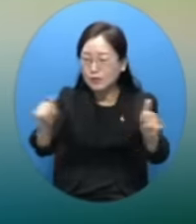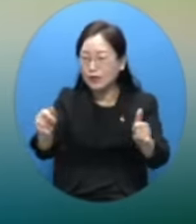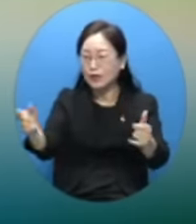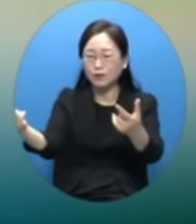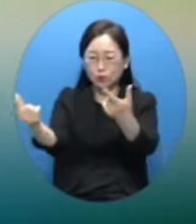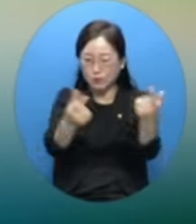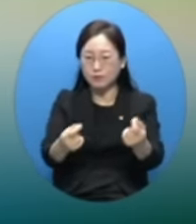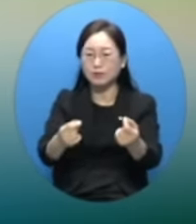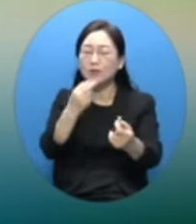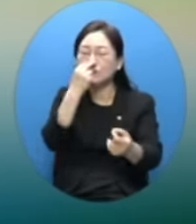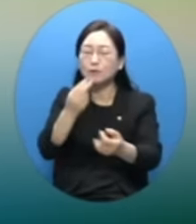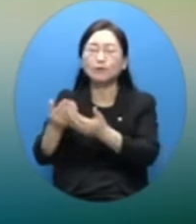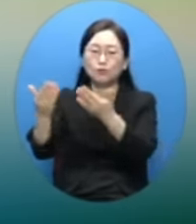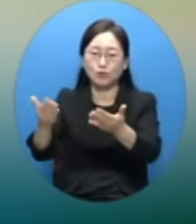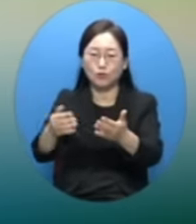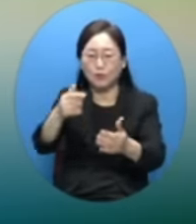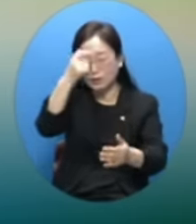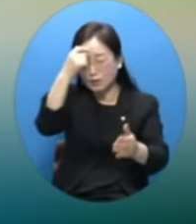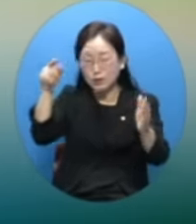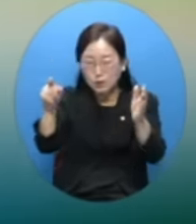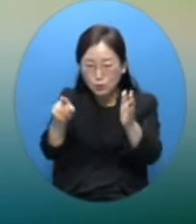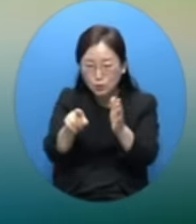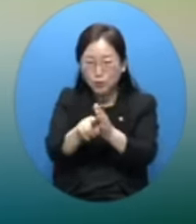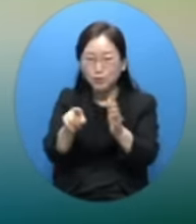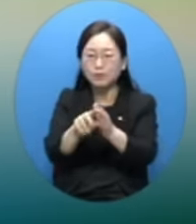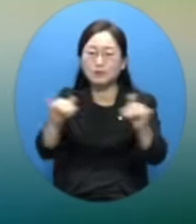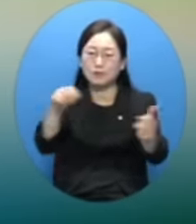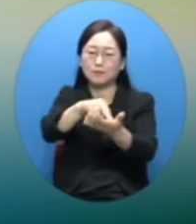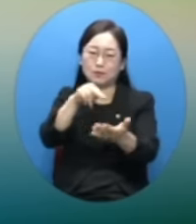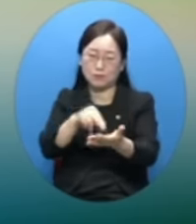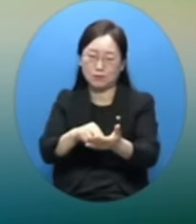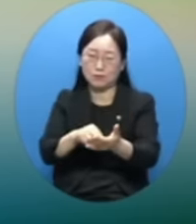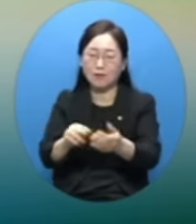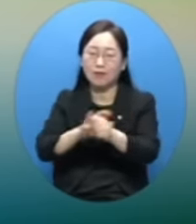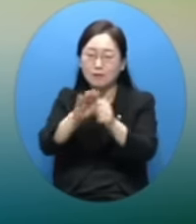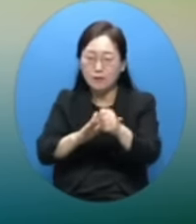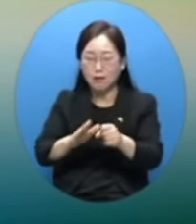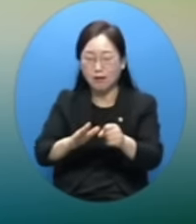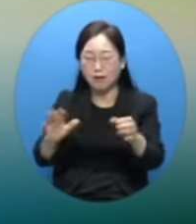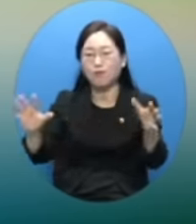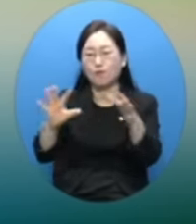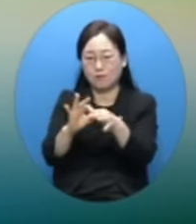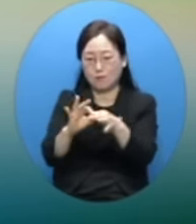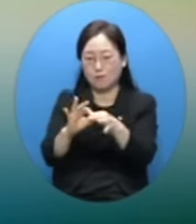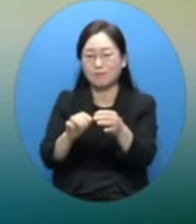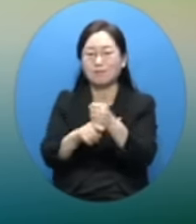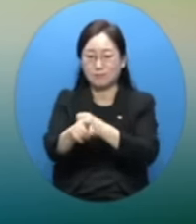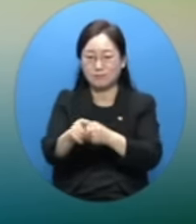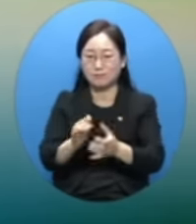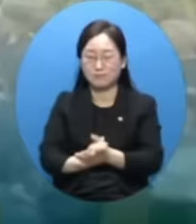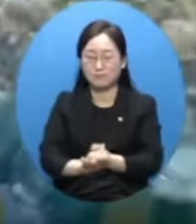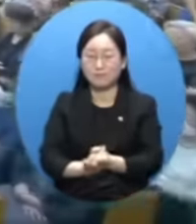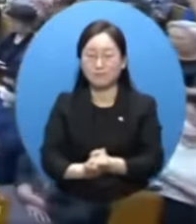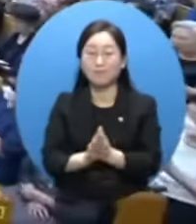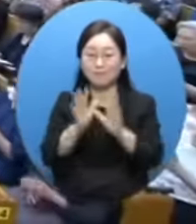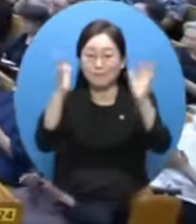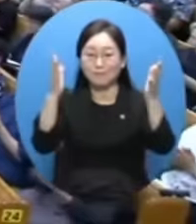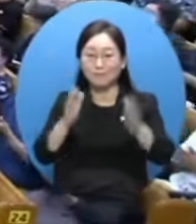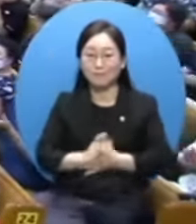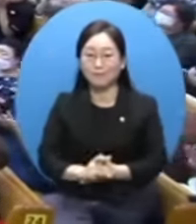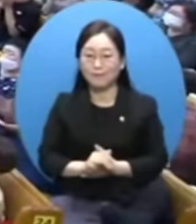우리를 기독교적 사랑과 친교 안에서 연결하는 길입니다. 할렐루야!